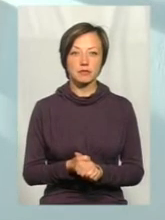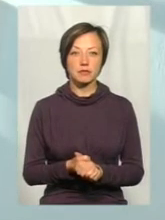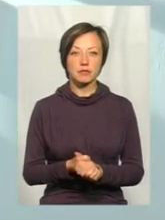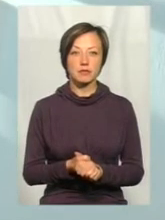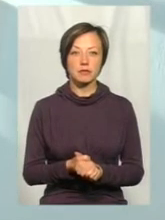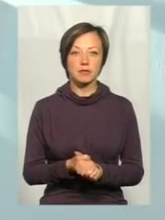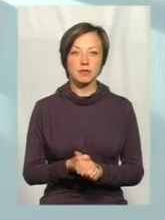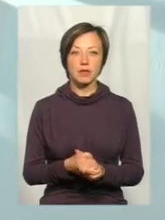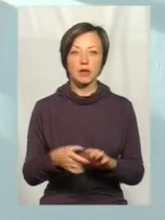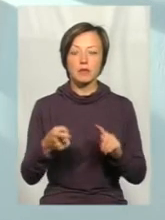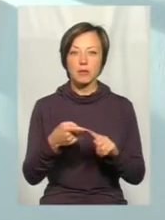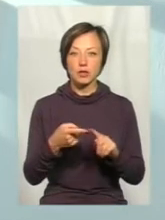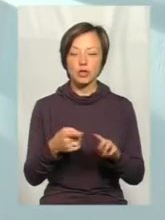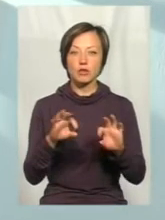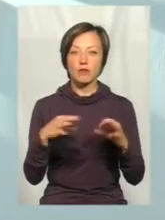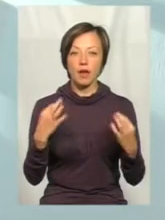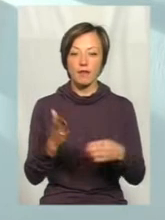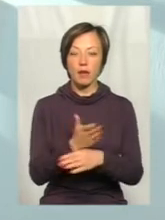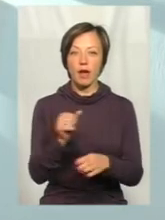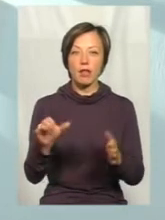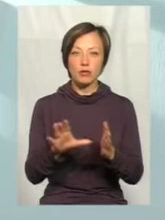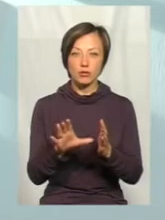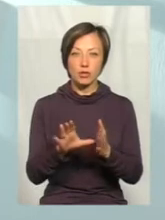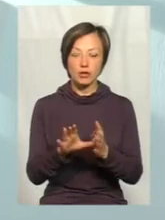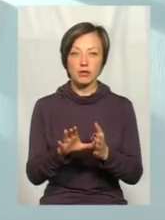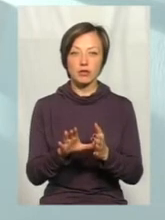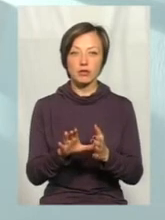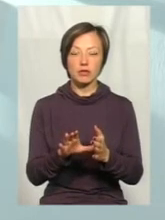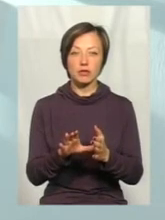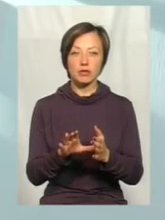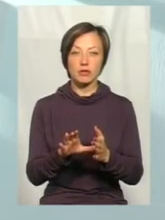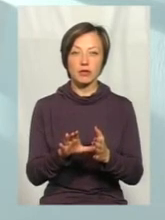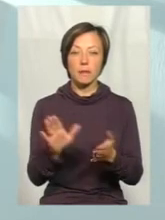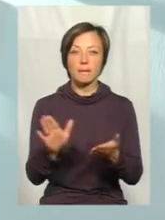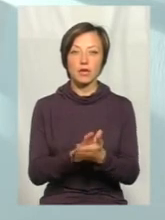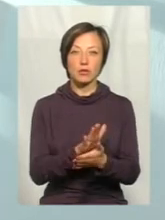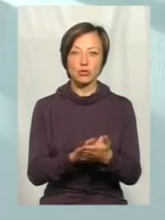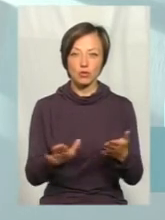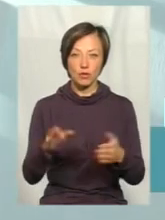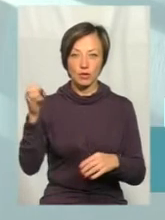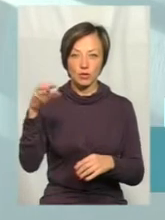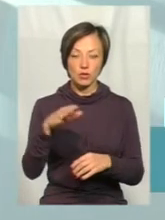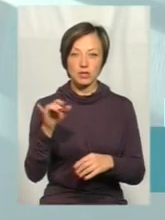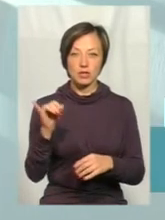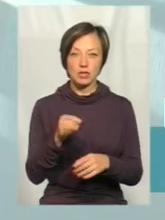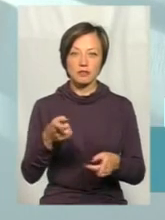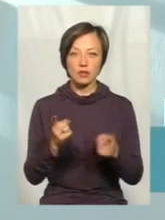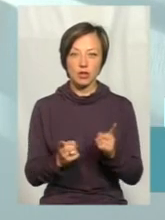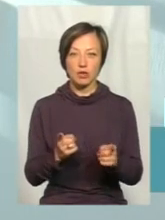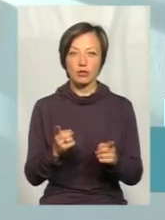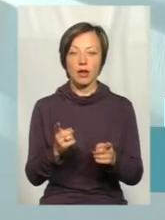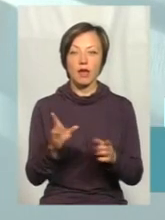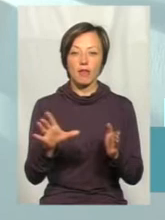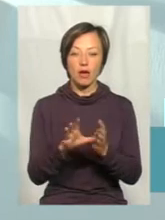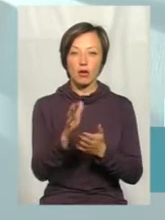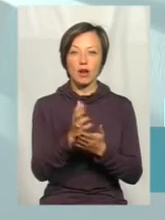вона дозволяє нам виробляти електроенергію, яка йде якби майже вже безкоштовно від сонця, так, і звичайно, що енергоресурси